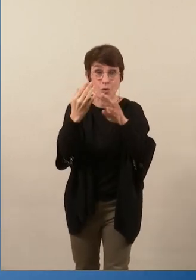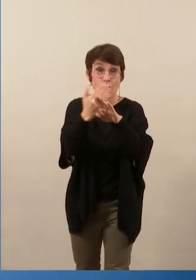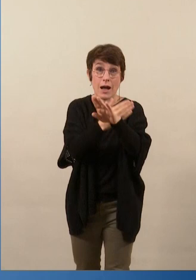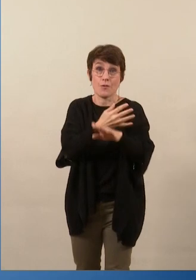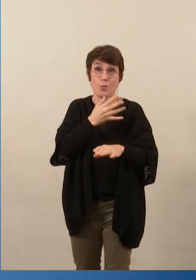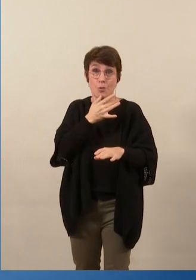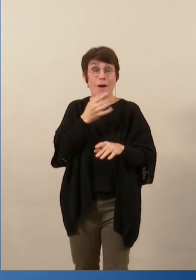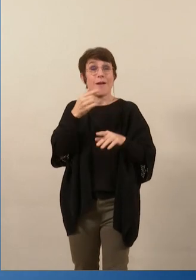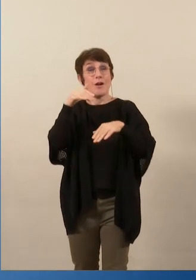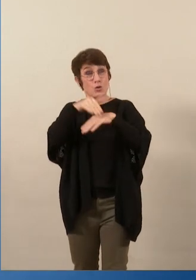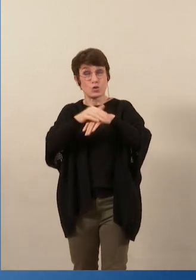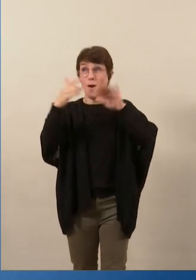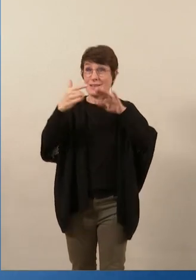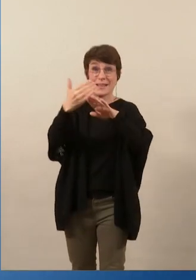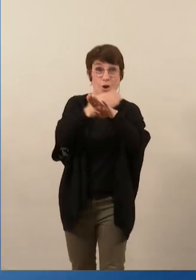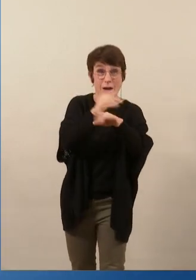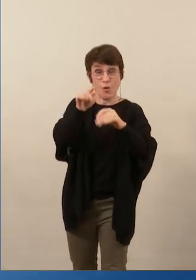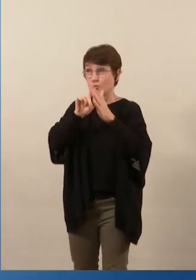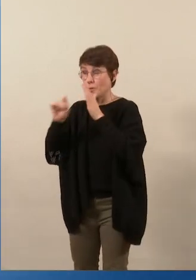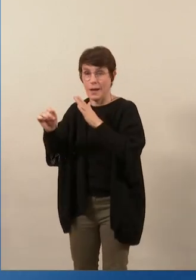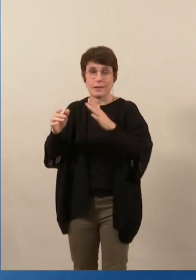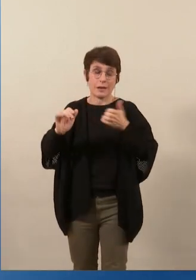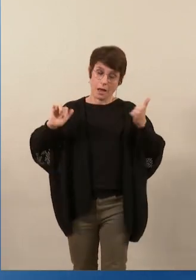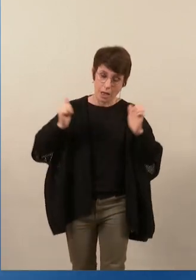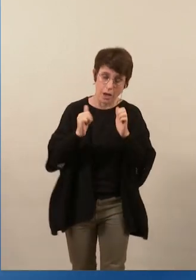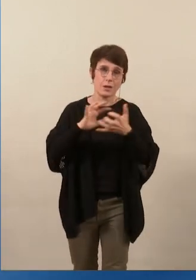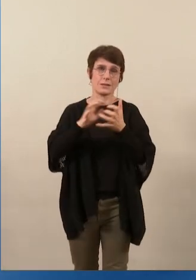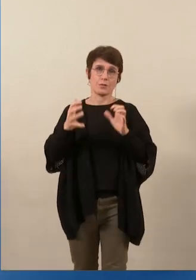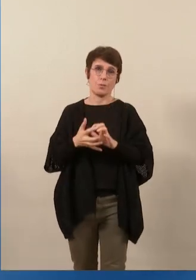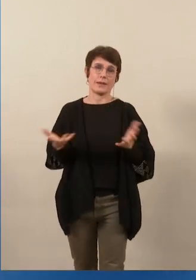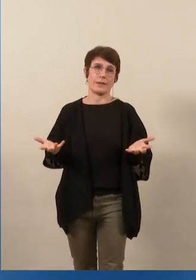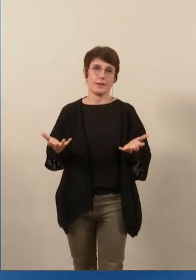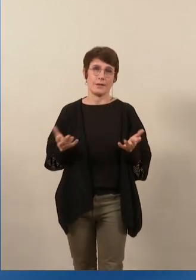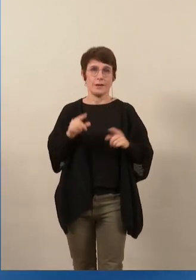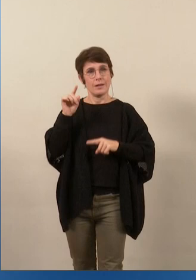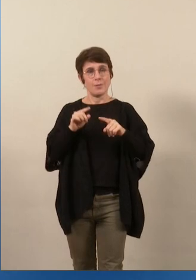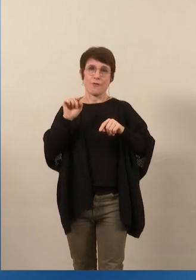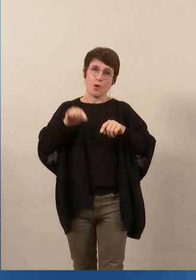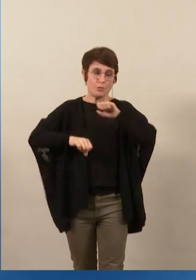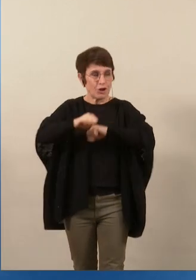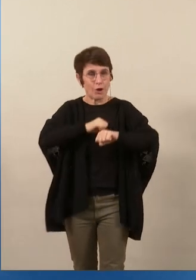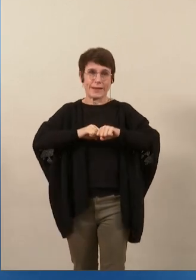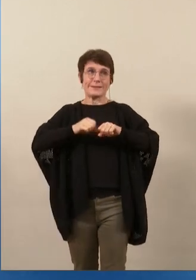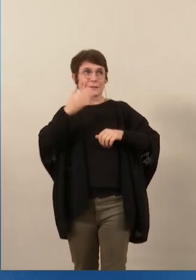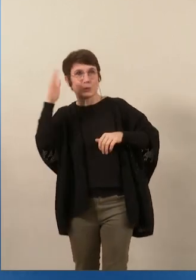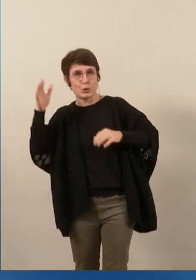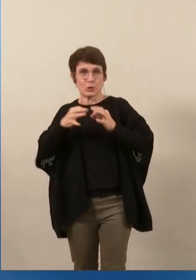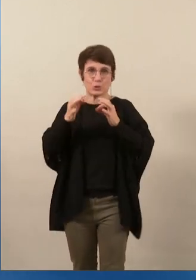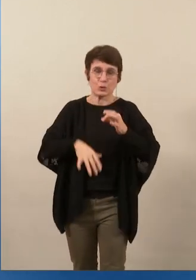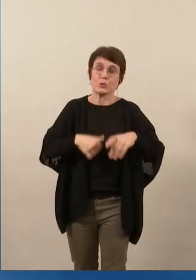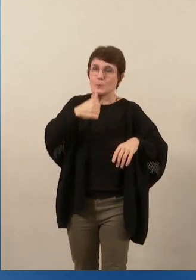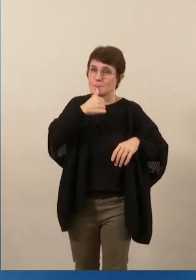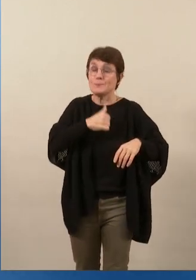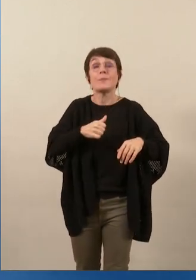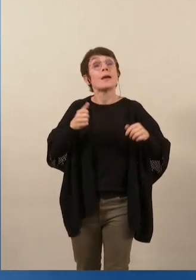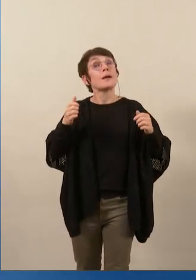avant 19h de la gare de Lyon c'est complexe et ça nous oblige parfois à une petite gymnastique euh voilà mais il y a encore plein de gens qui